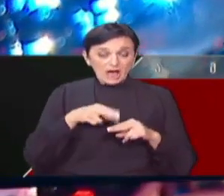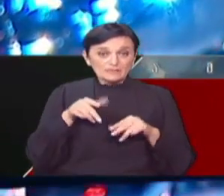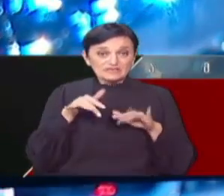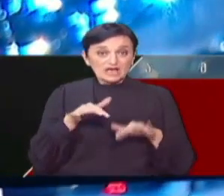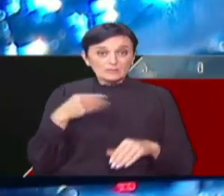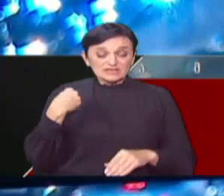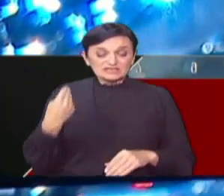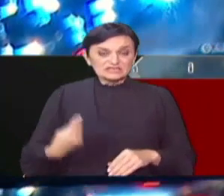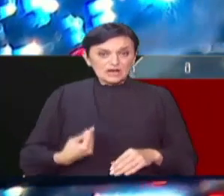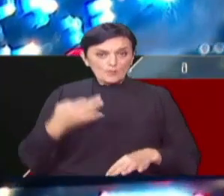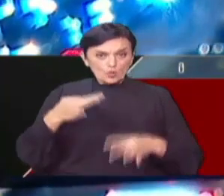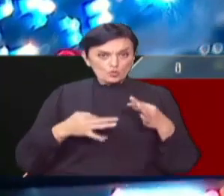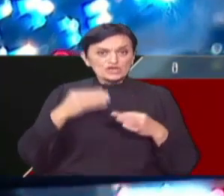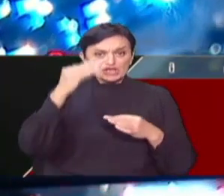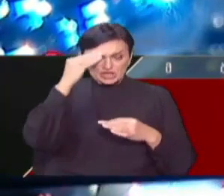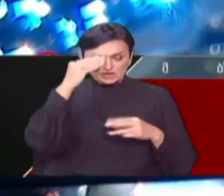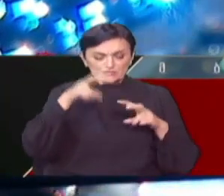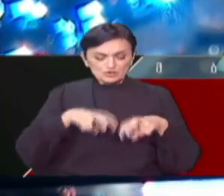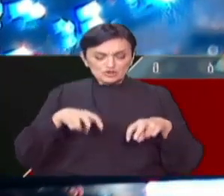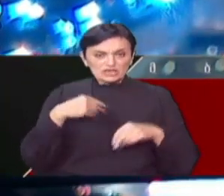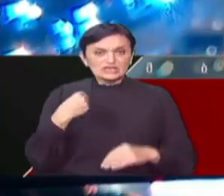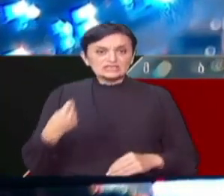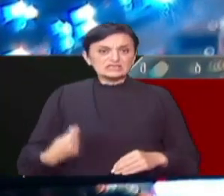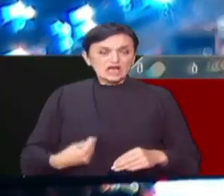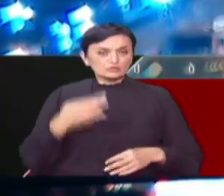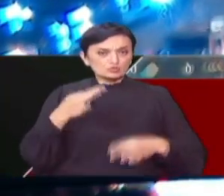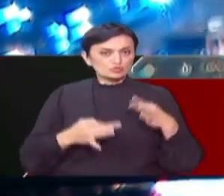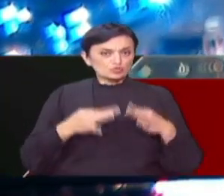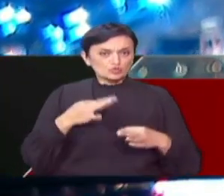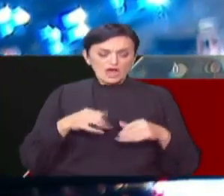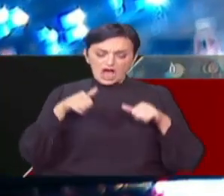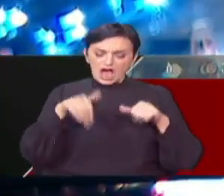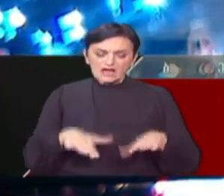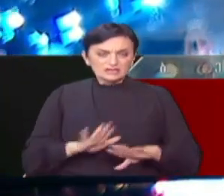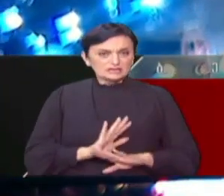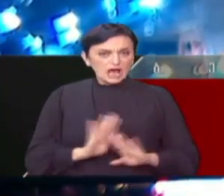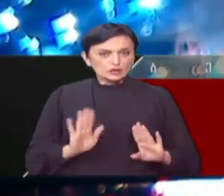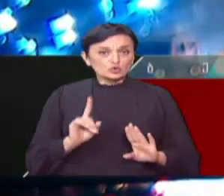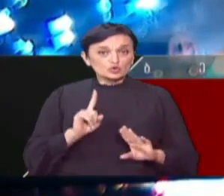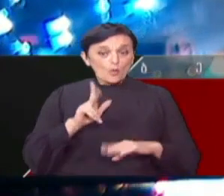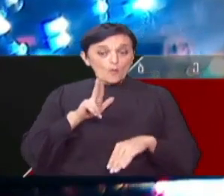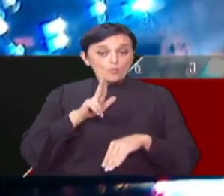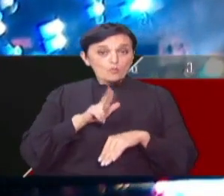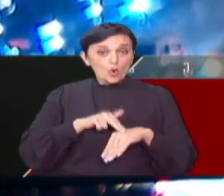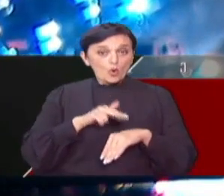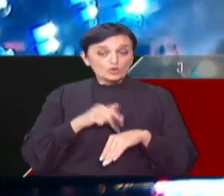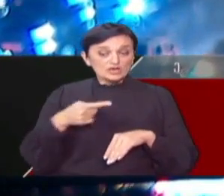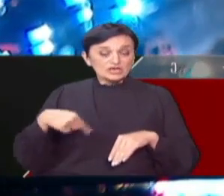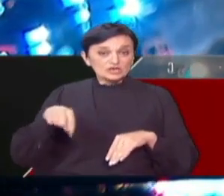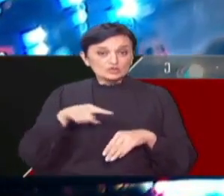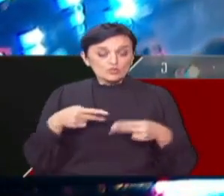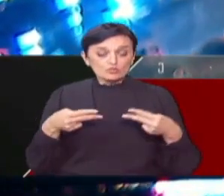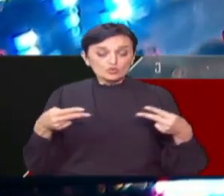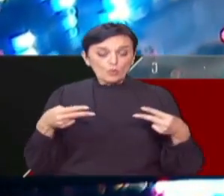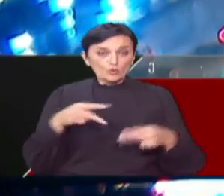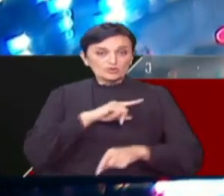საქმეზე სტრასბურგის სასამართლომ იმშელა და სტრასბურგის სასამართლომ არ დაადგინა რომ პოლიციელებმა